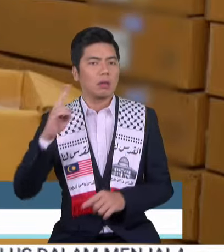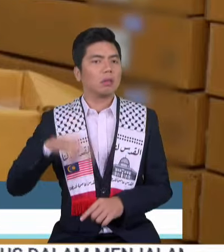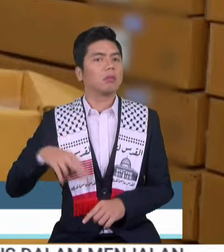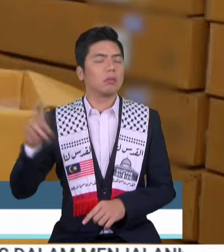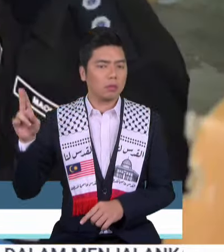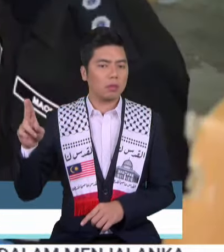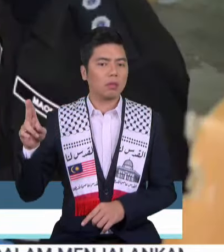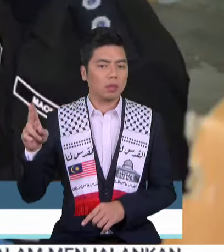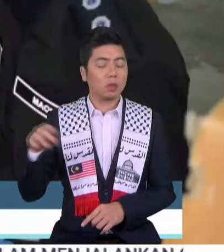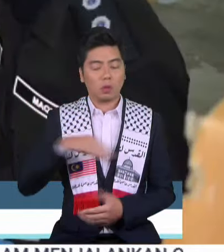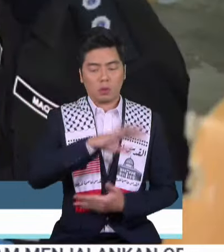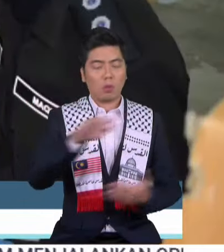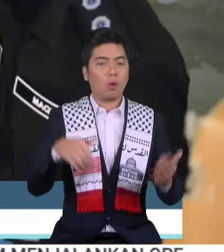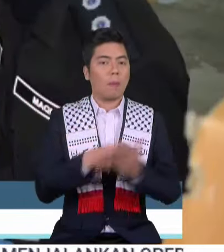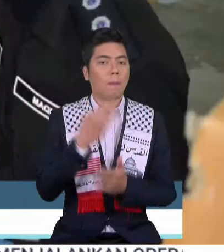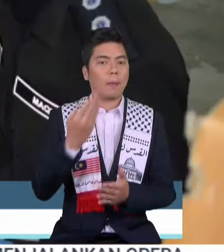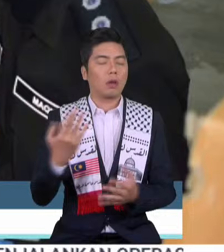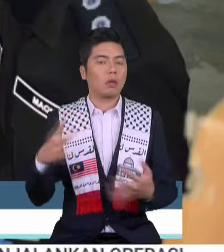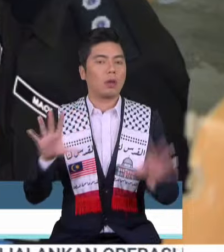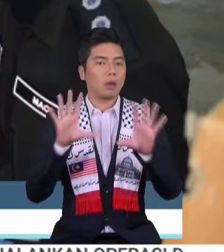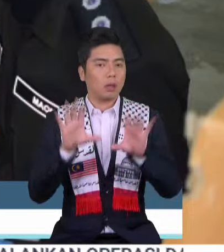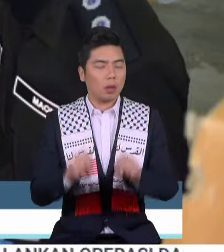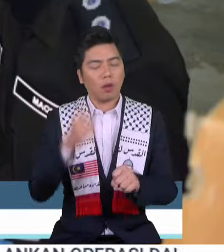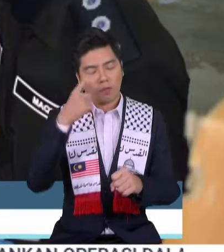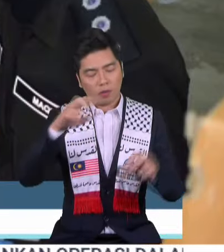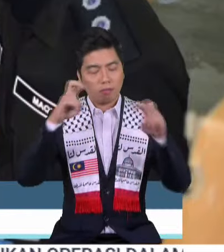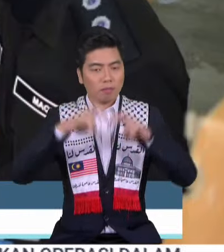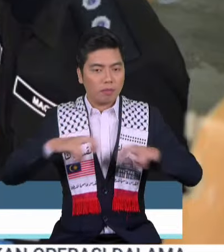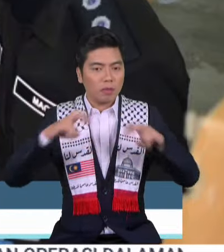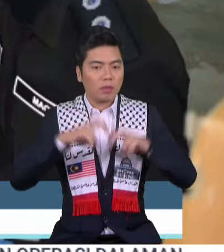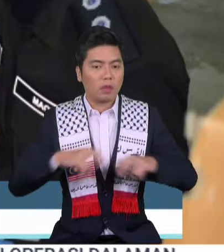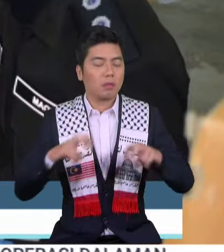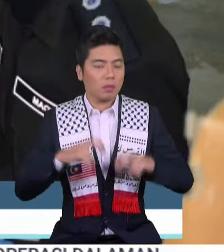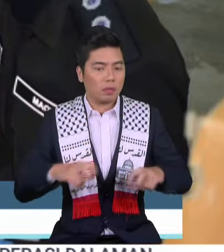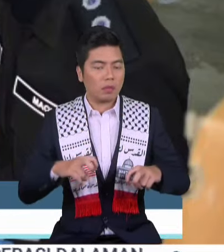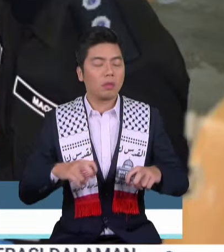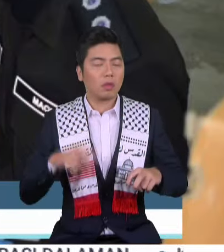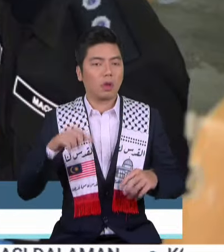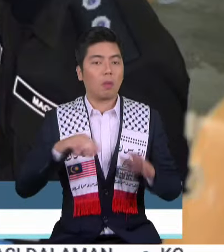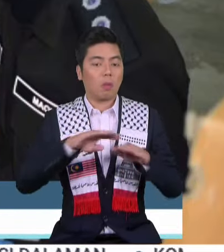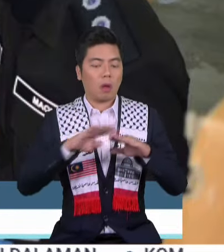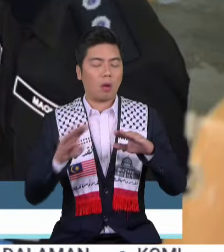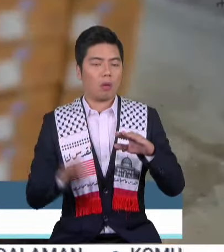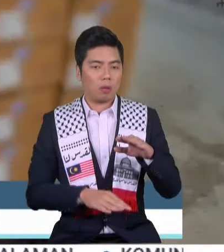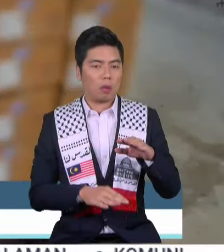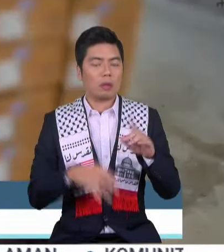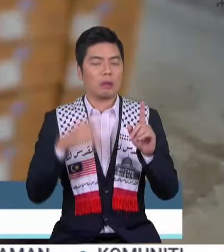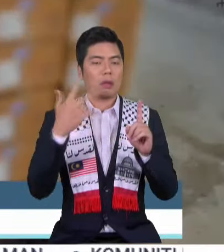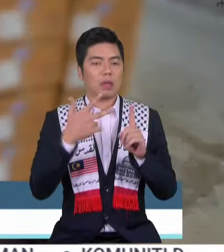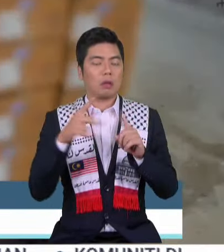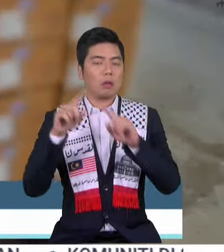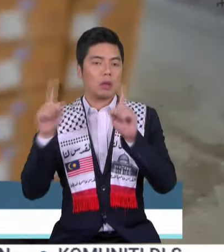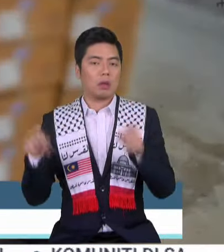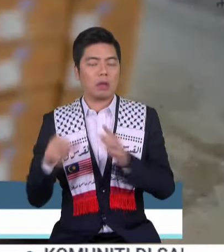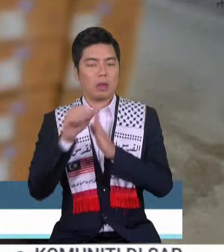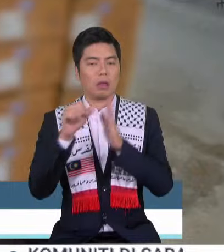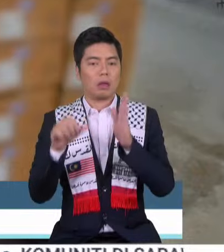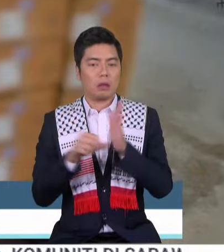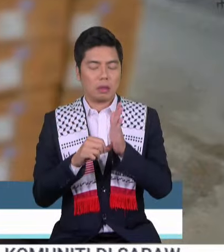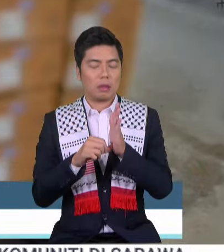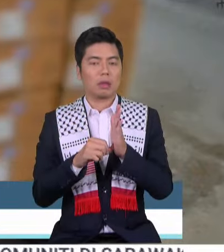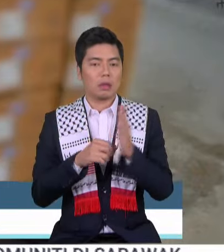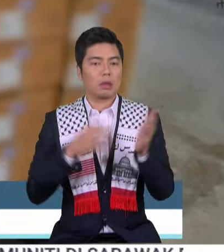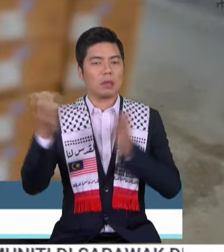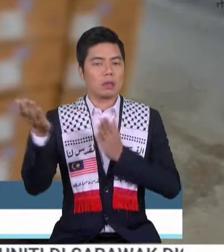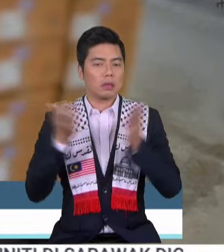diisytiharkan. Kesemua barangan tersebut dirampas untuk siasatan lanjut. Kes disiasat di bawah Seksyen 13 Akta Perkhidmatan